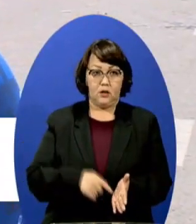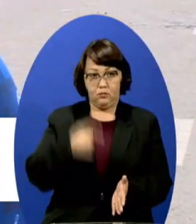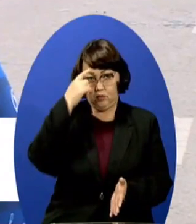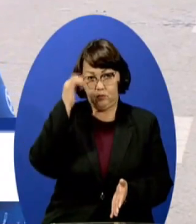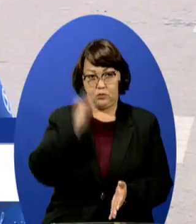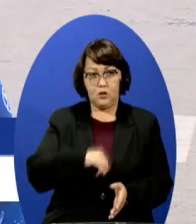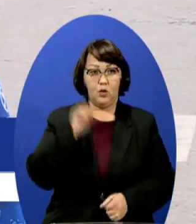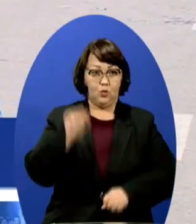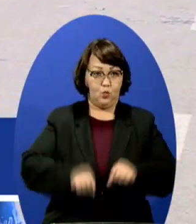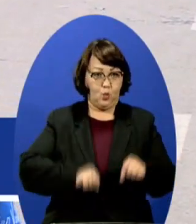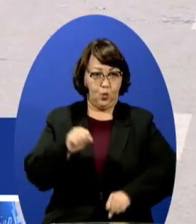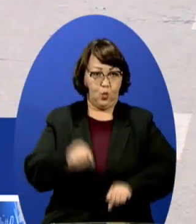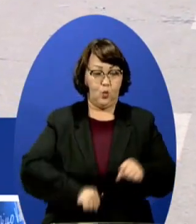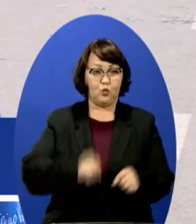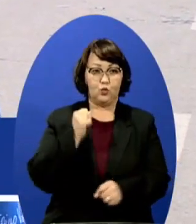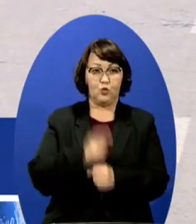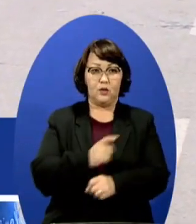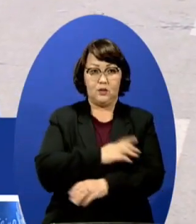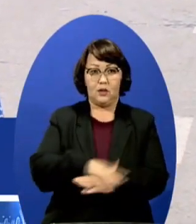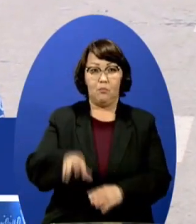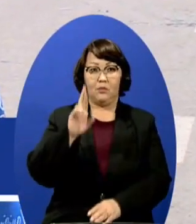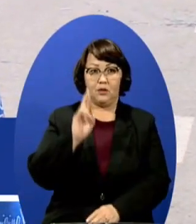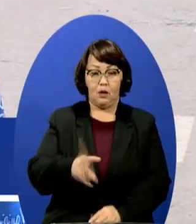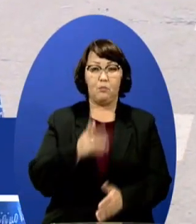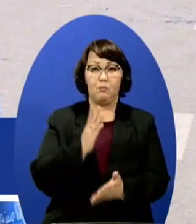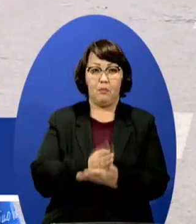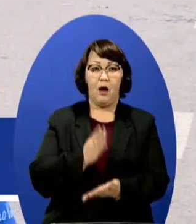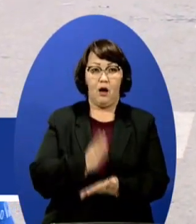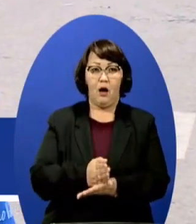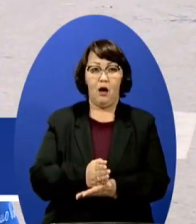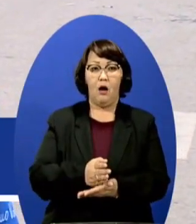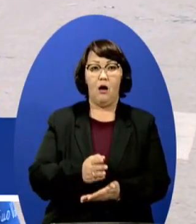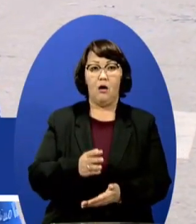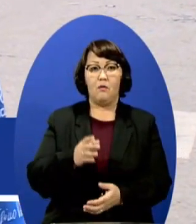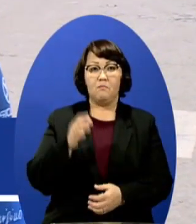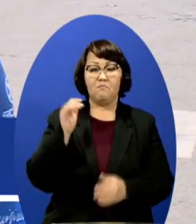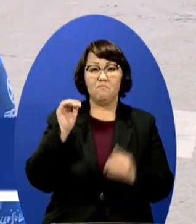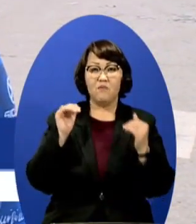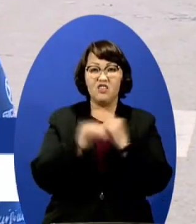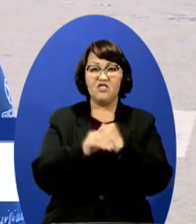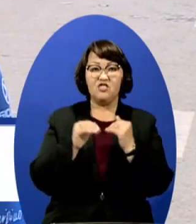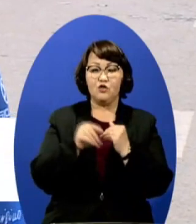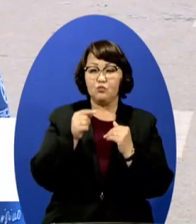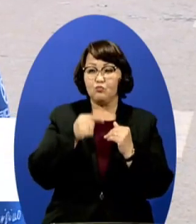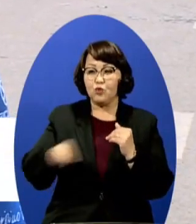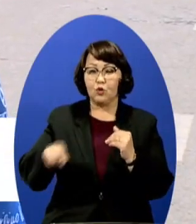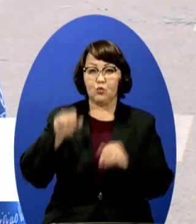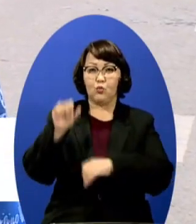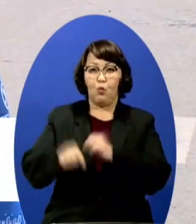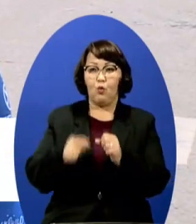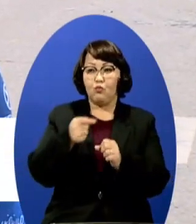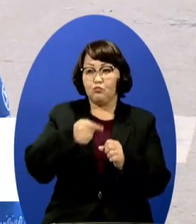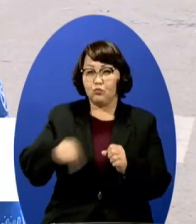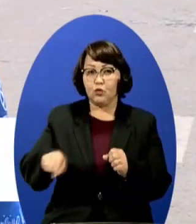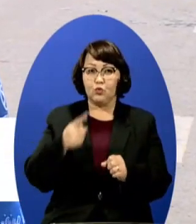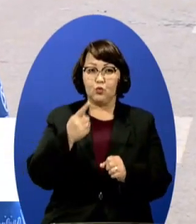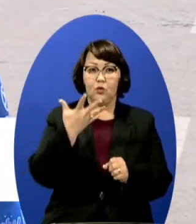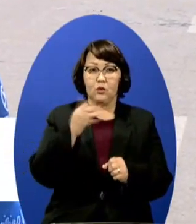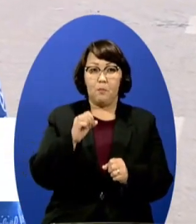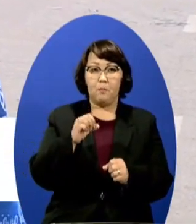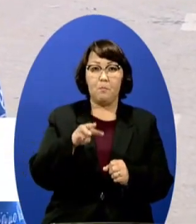дугуйн зориулагдсан зам гэдэг ингээд тустай байдаг. А тийм машин замын хажуугаар ч гэсэн яг дугуйн зориулагдсан гэдэг нэмэлт ингээд 150